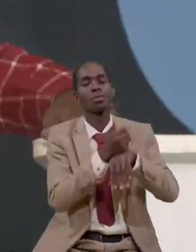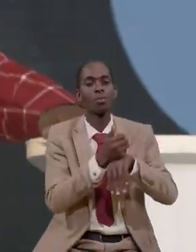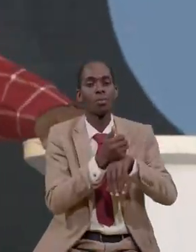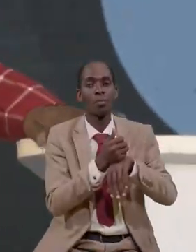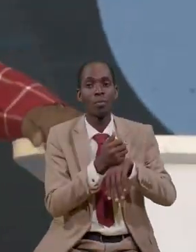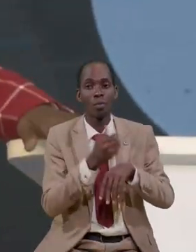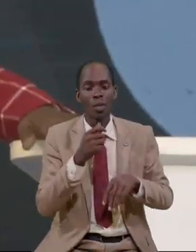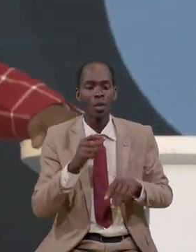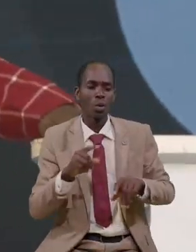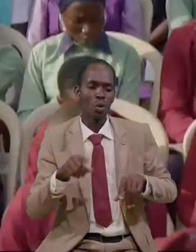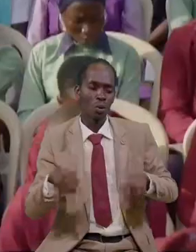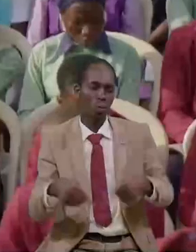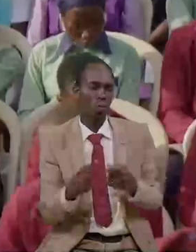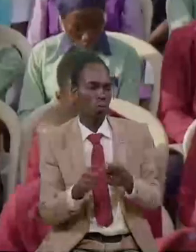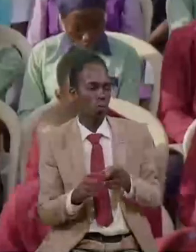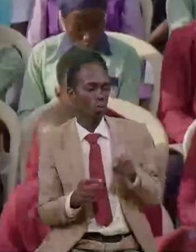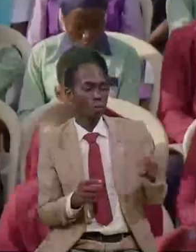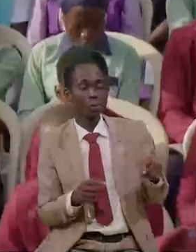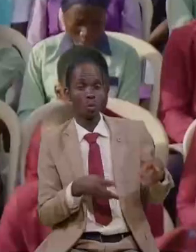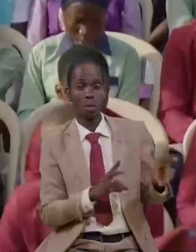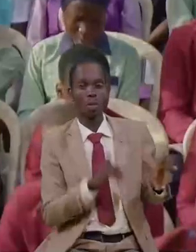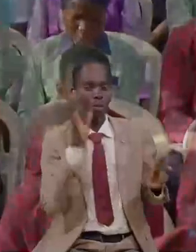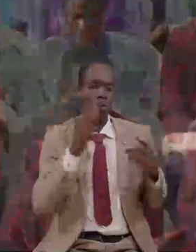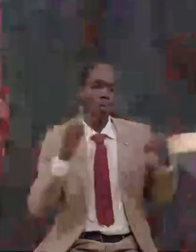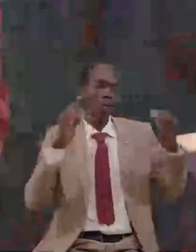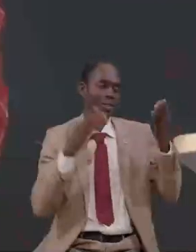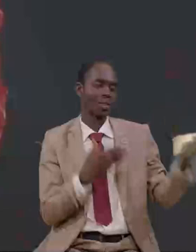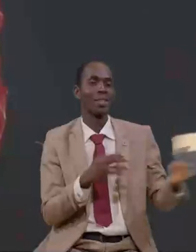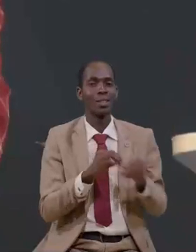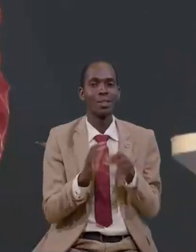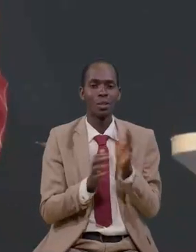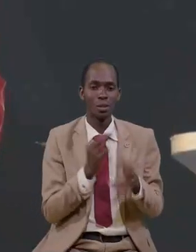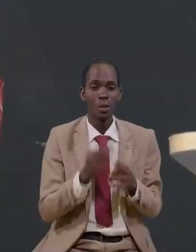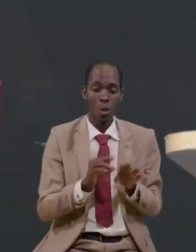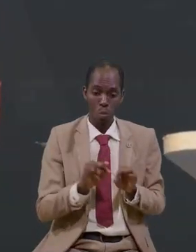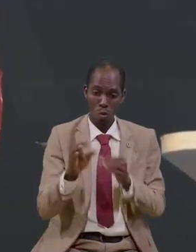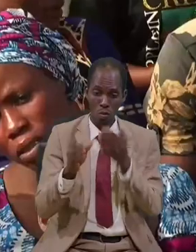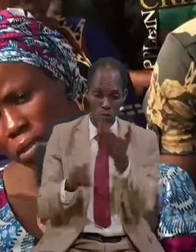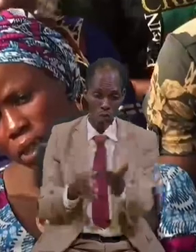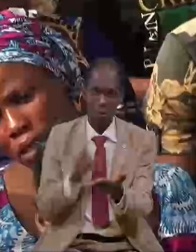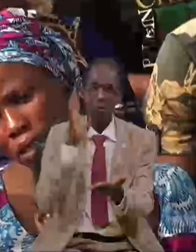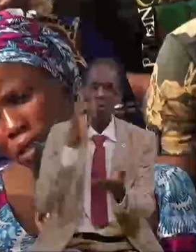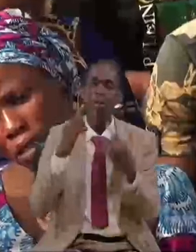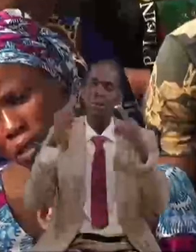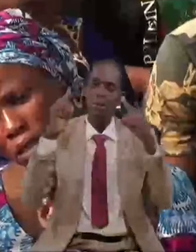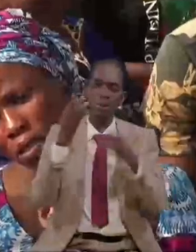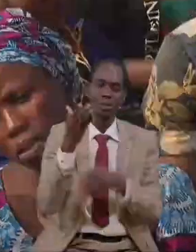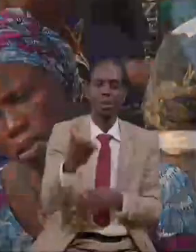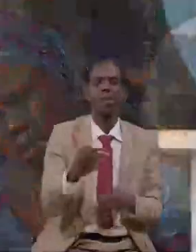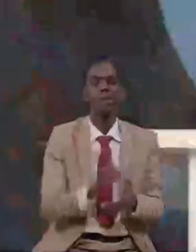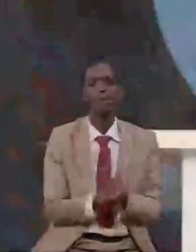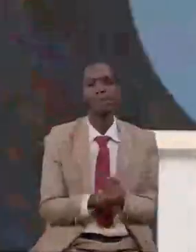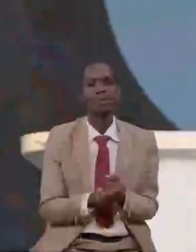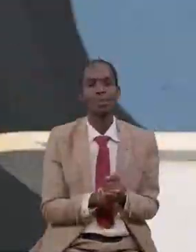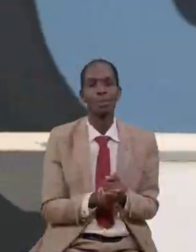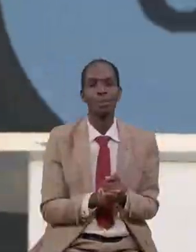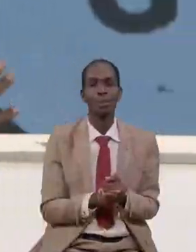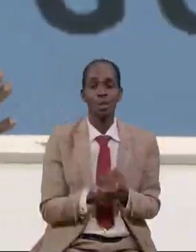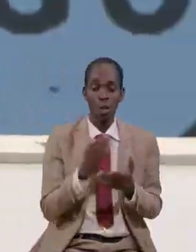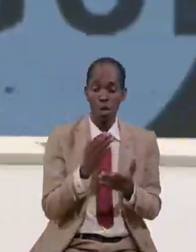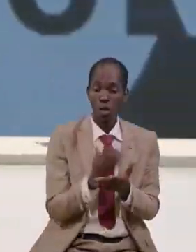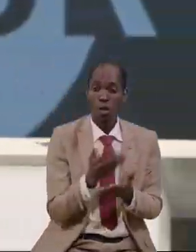Va dans telle voie. Tu vas réaliser. Va dans telle direction. Tu vas réaliser